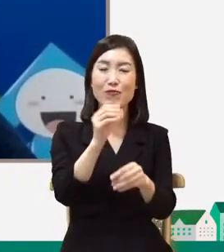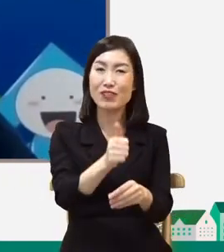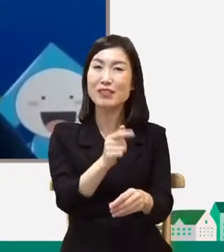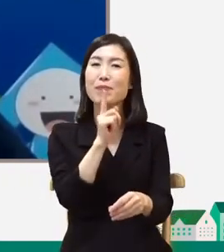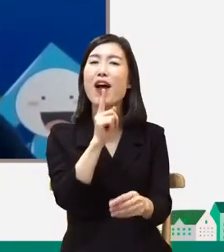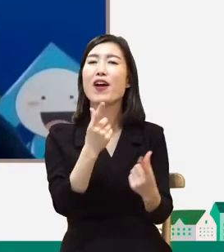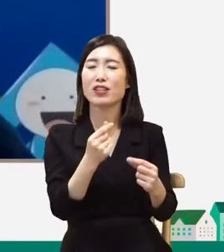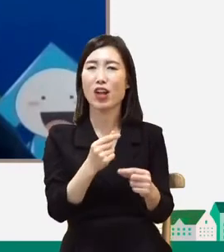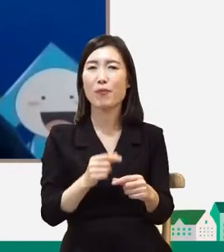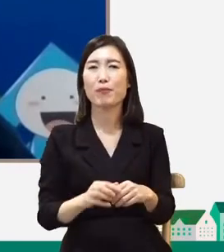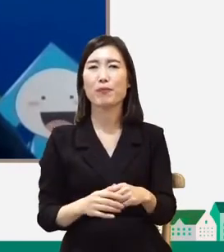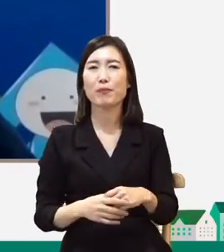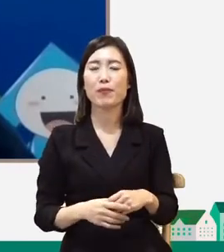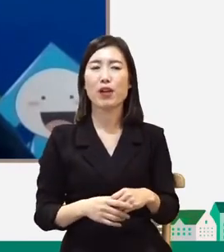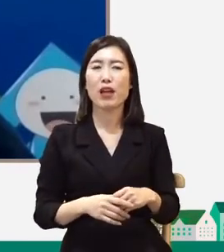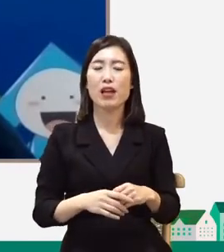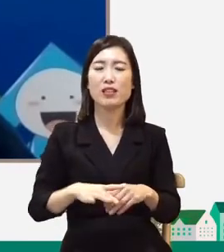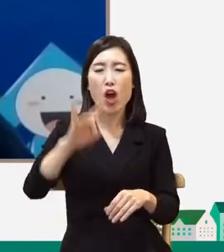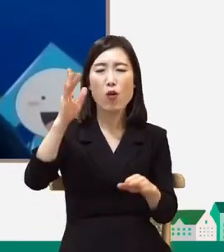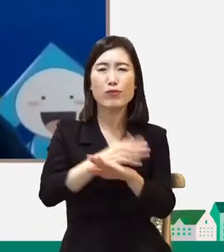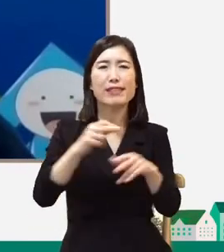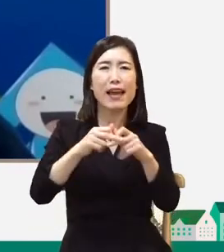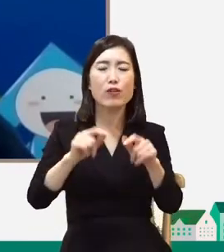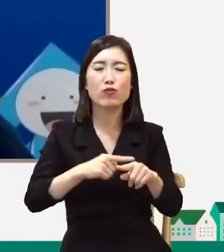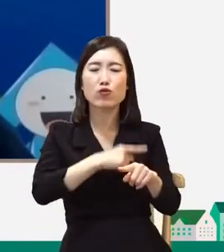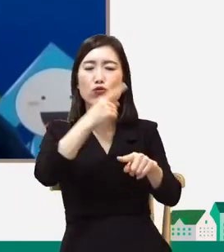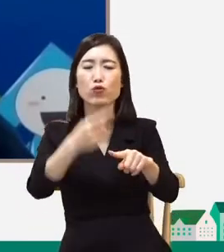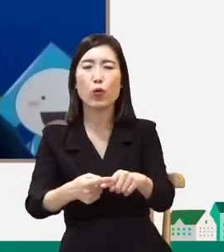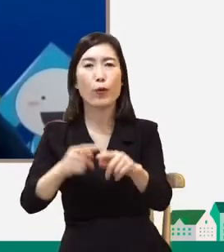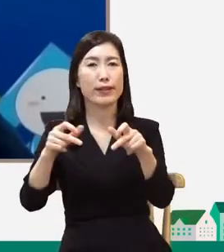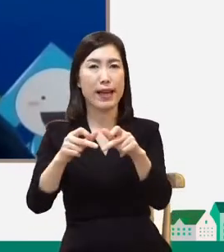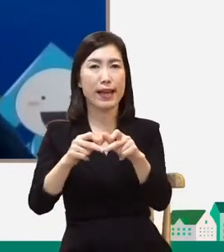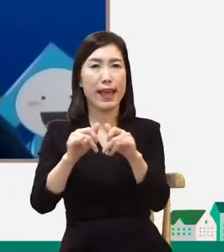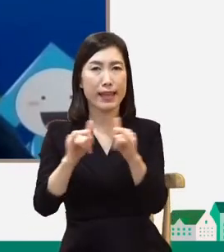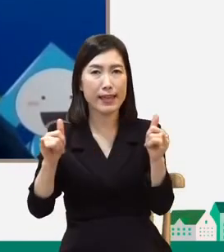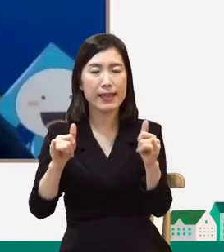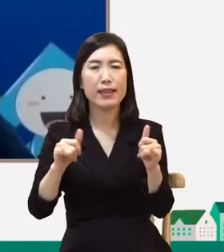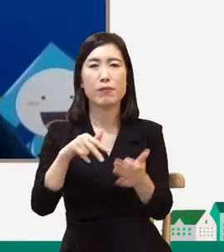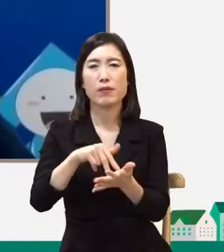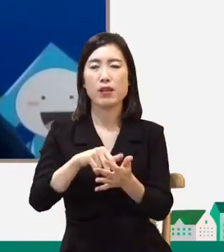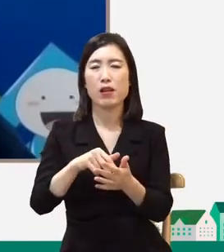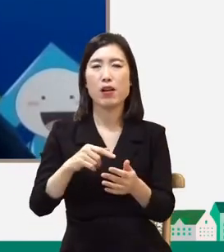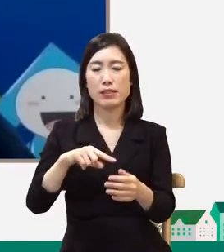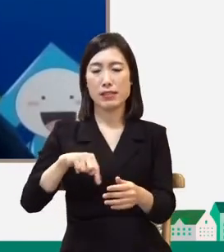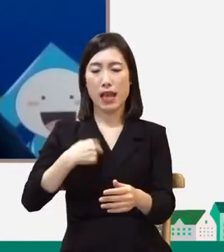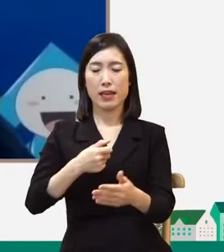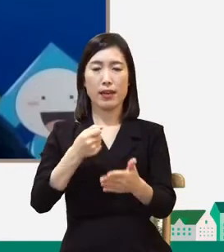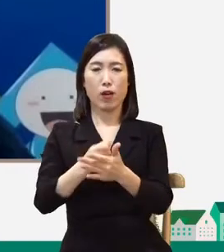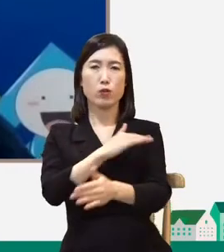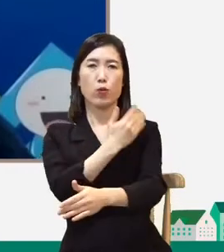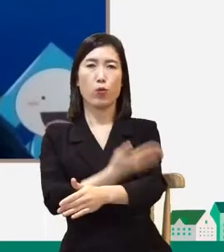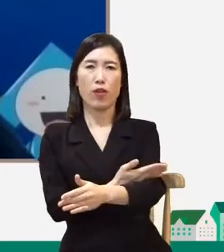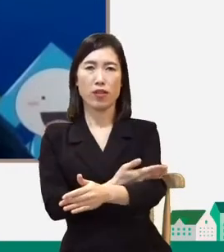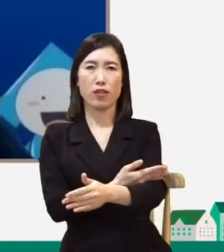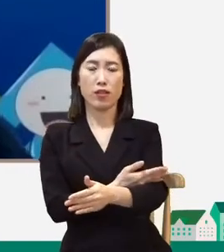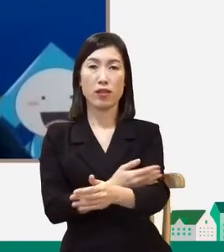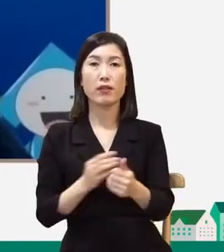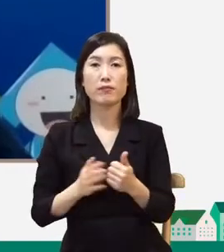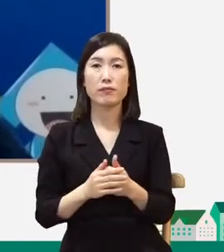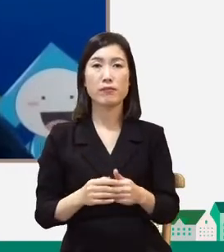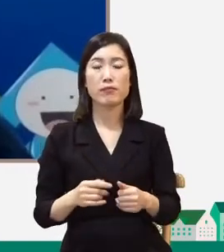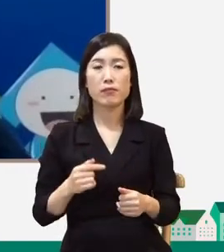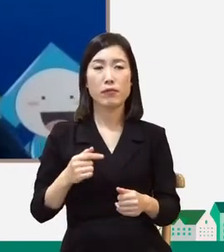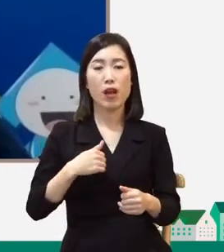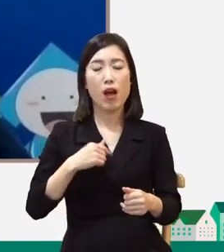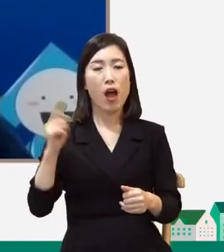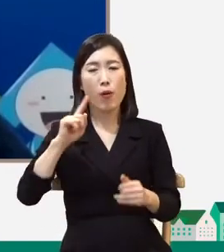이런 중도장애인들이 자기 결정권 중심이 아닌 누구나 나갈 수, 지역에 살 수